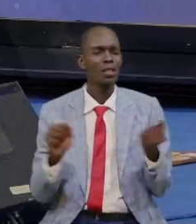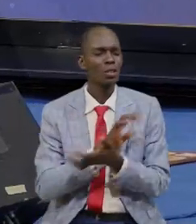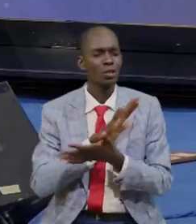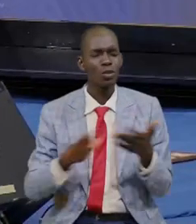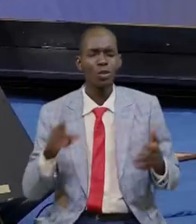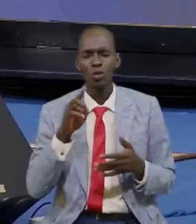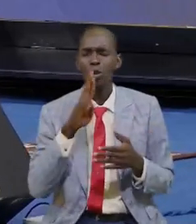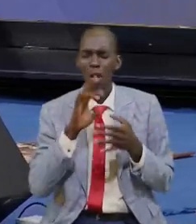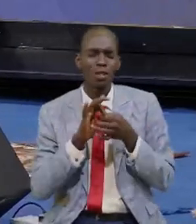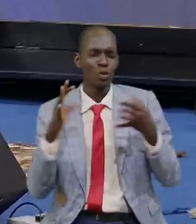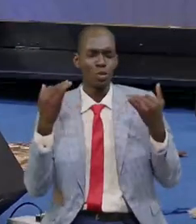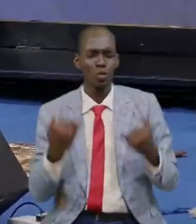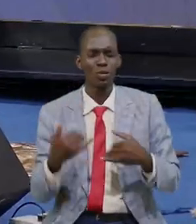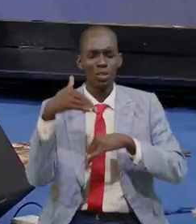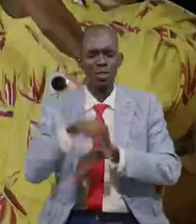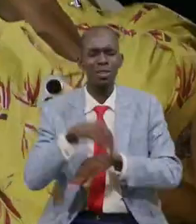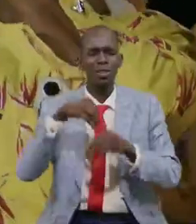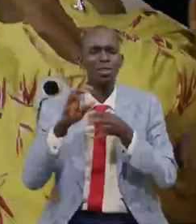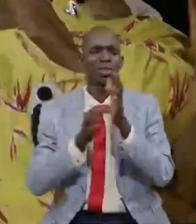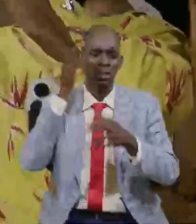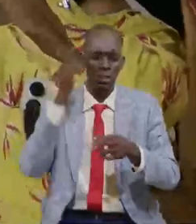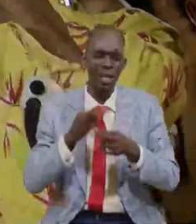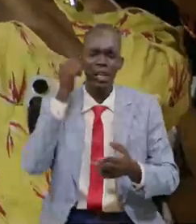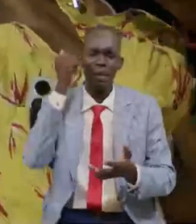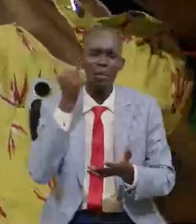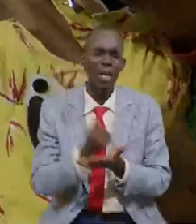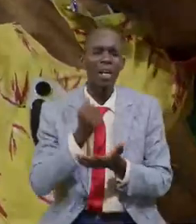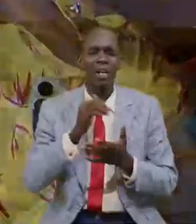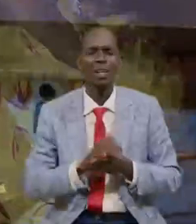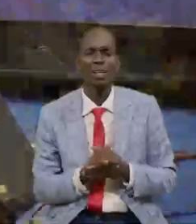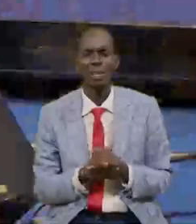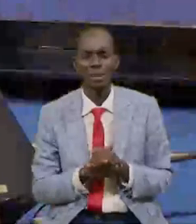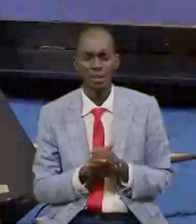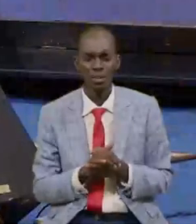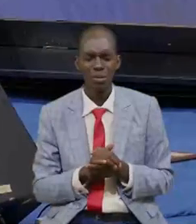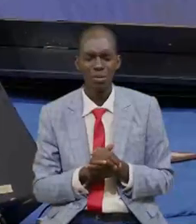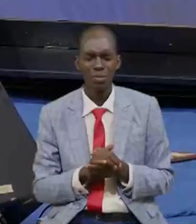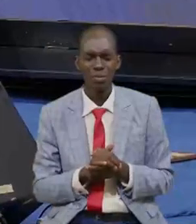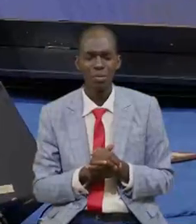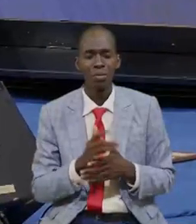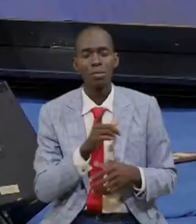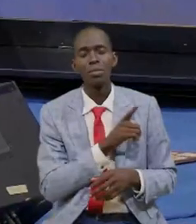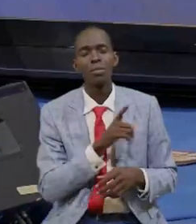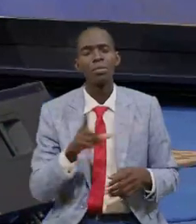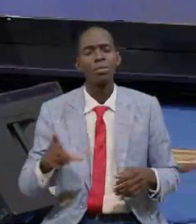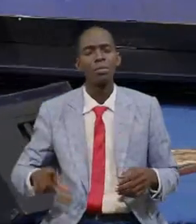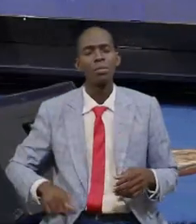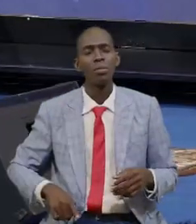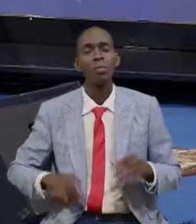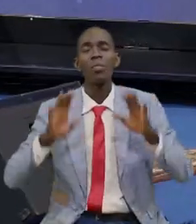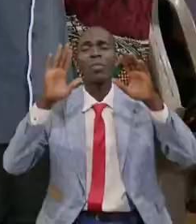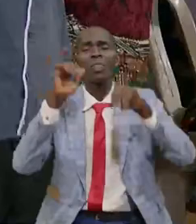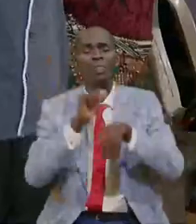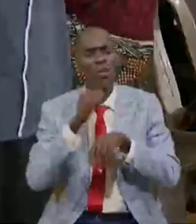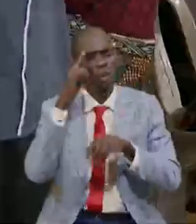performance négative dans votre vie, je vous dis que vous en êtes délié au nom de Jésus-Christ. Seigneur, le